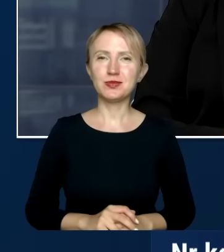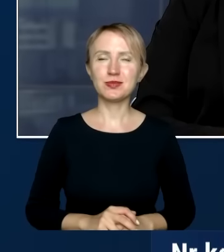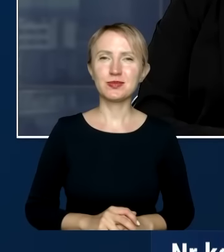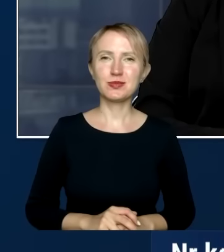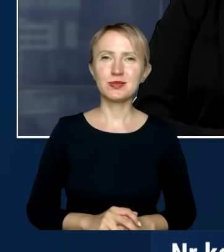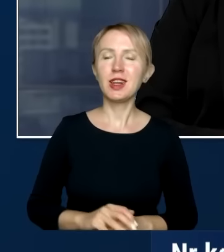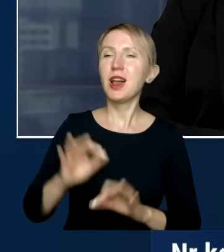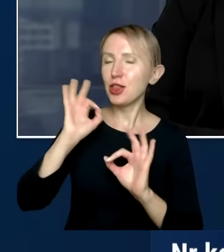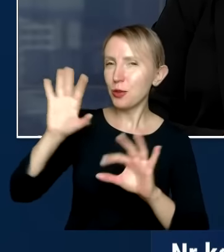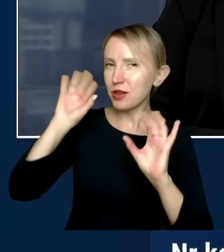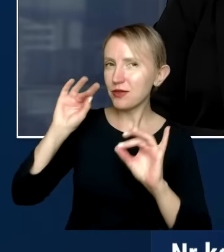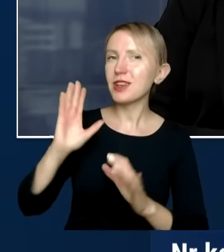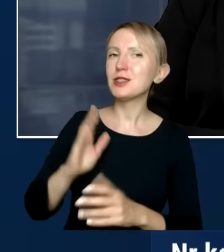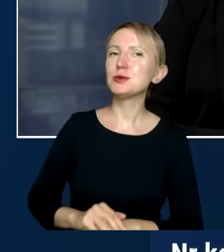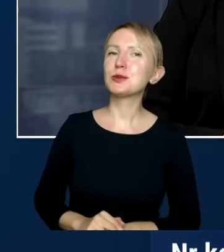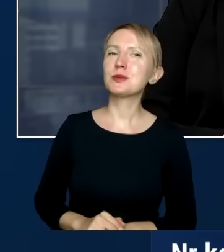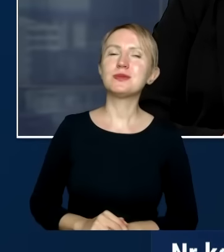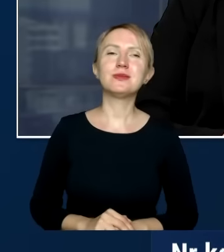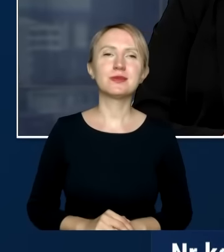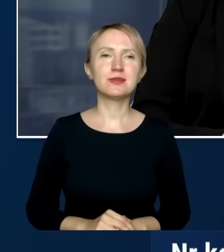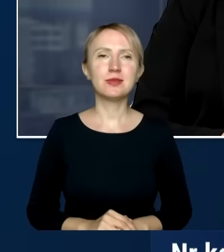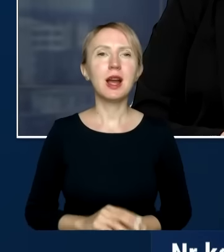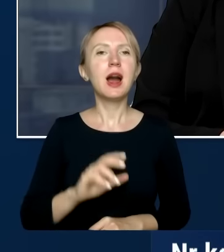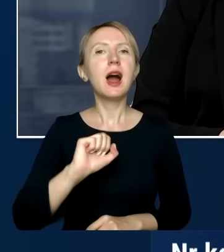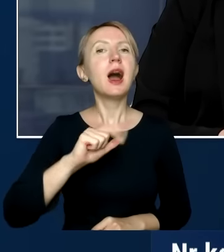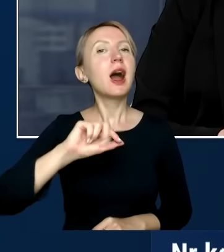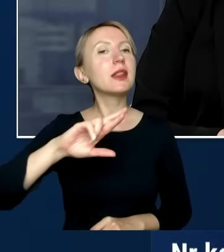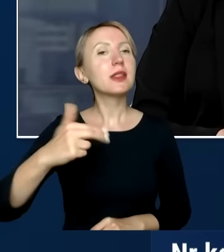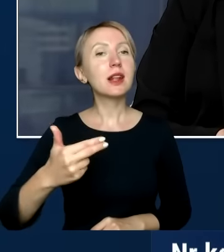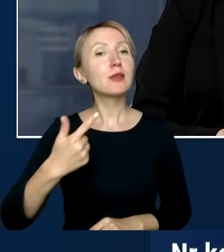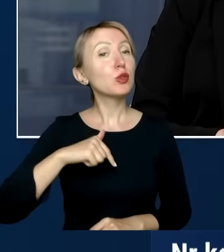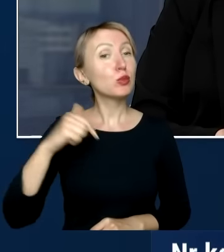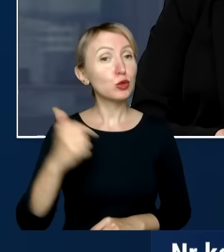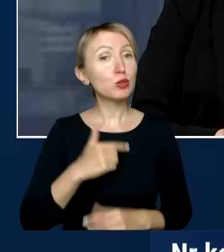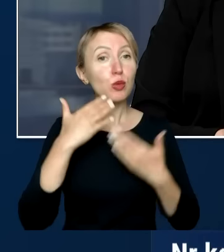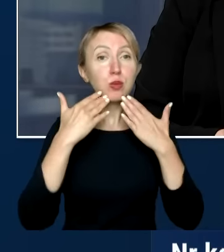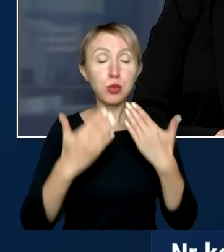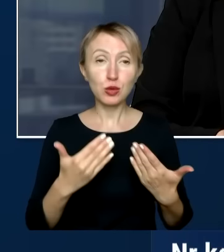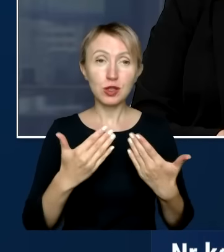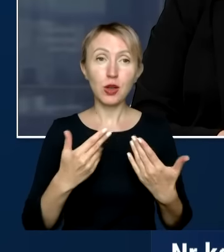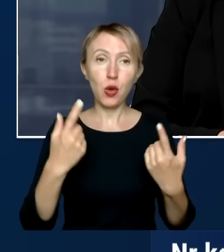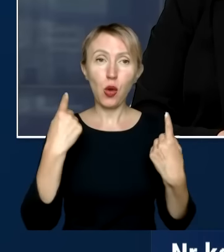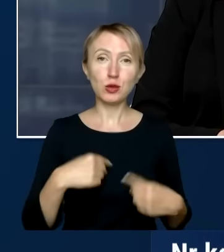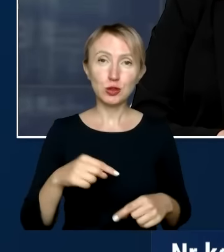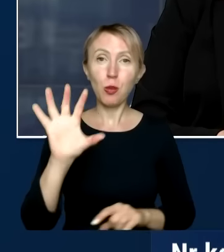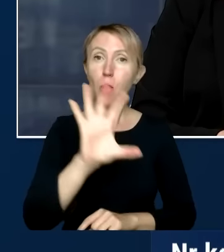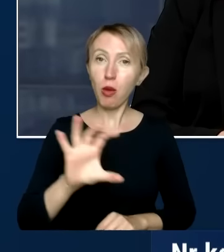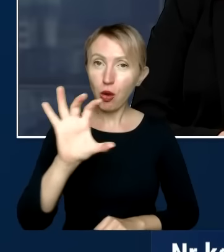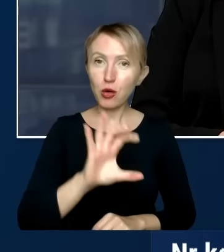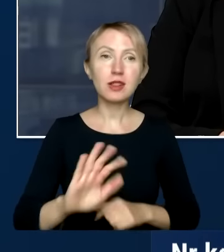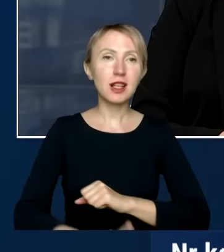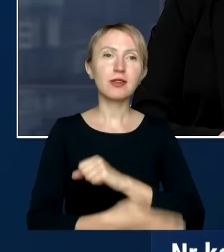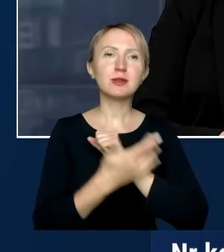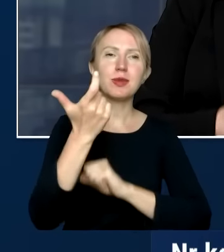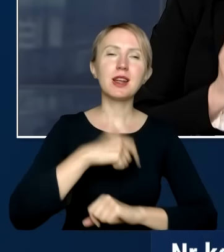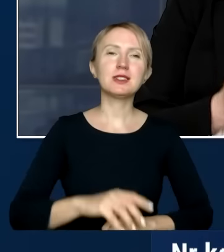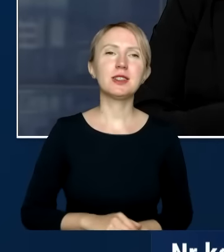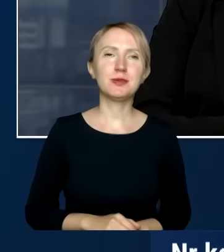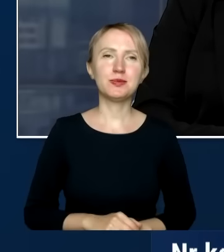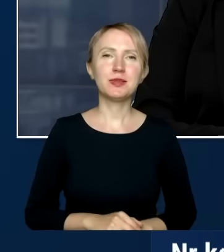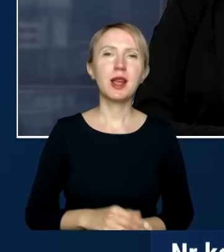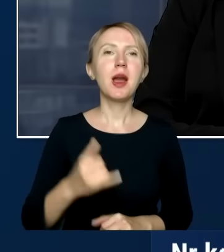ju już go Witam Adrianie No musimy znowu podziękować naszym widzom za wsparcie razem syp